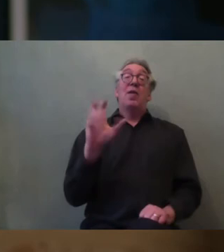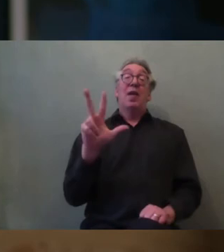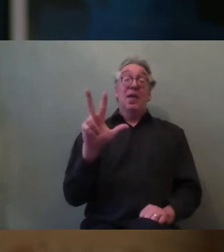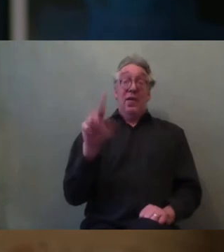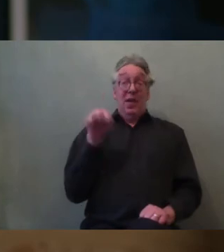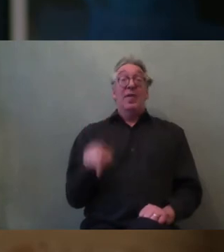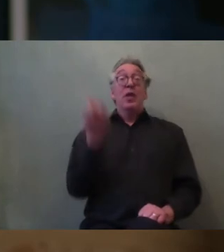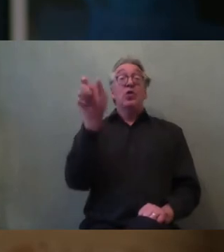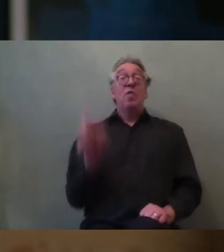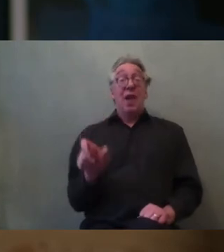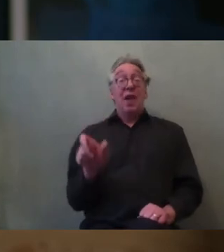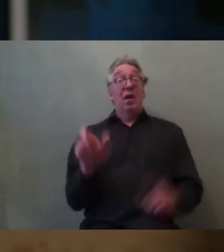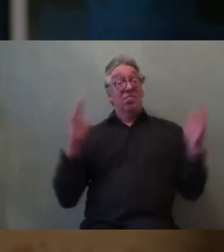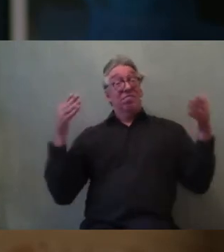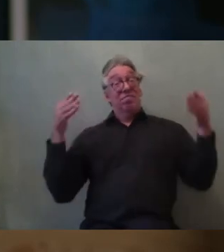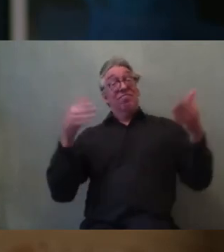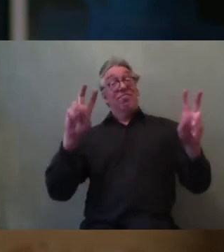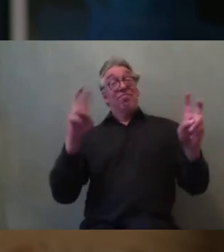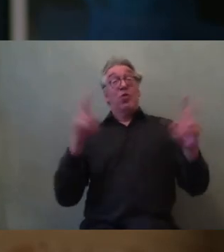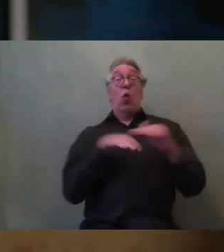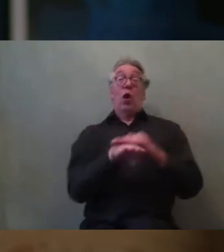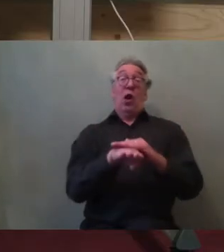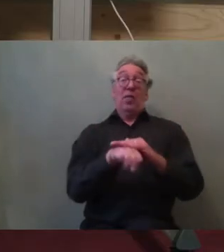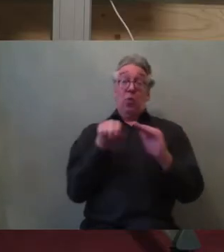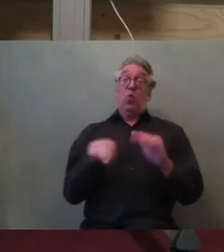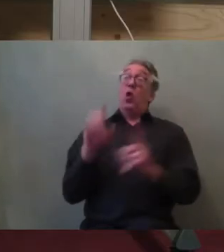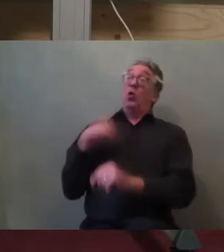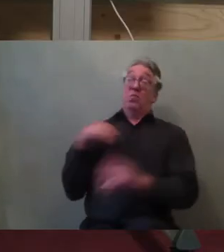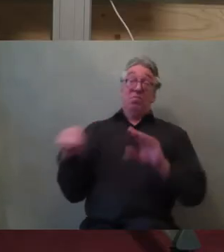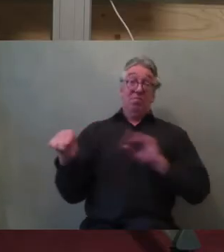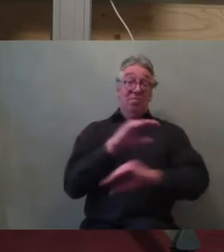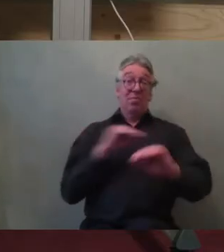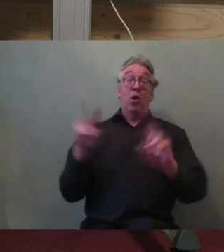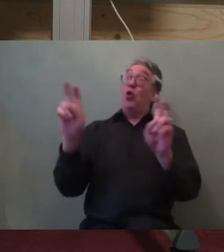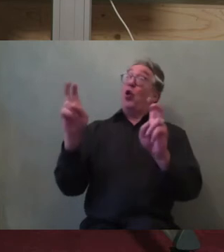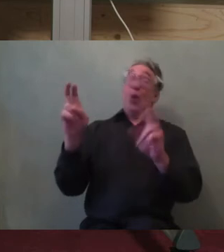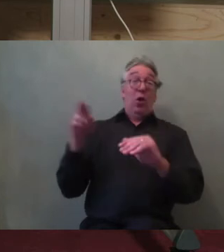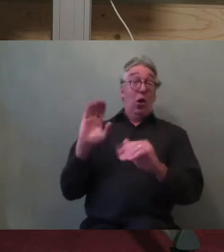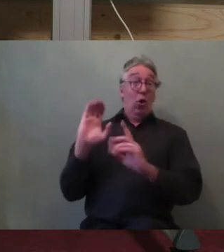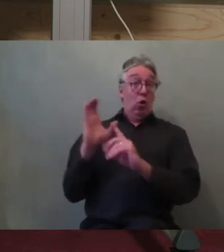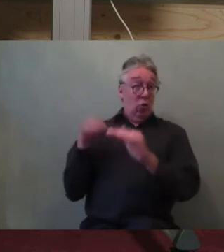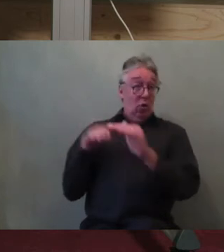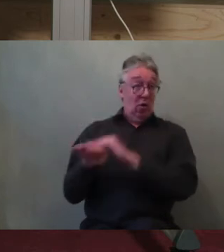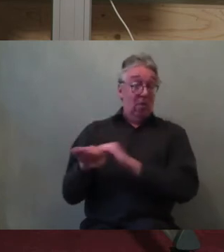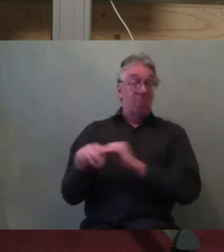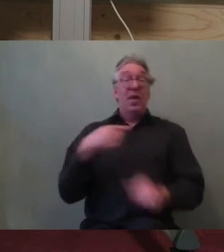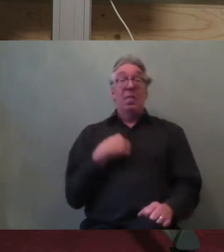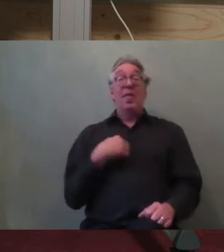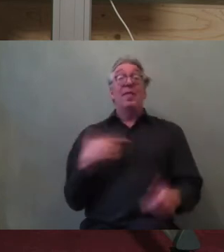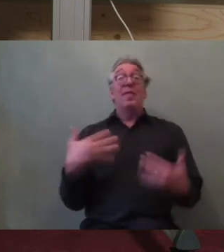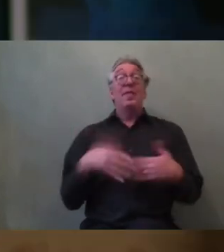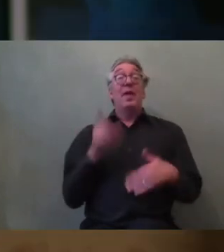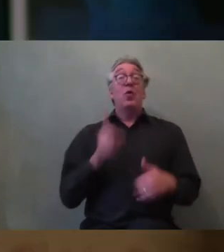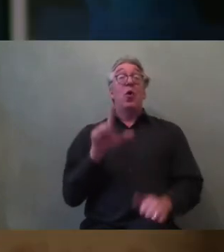vandaag hebben over hoe toegankelijk is de cultuursector eigenlijk. Mijn naam is Sanne Scholten, ik ben directeur van LKCA en voorzitter van de